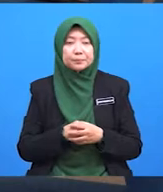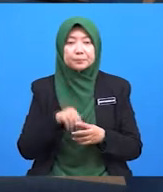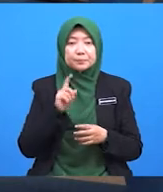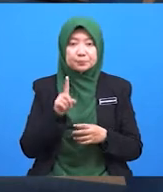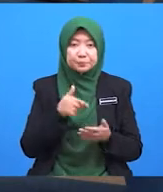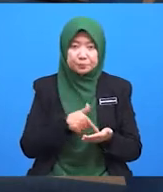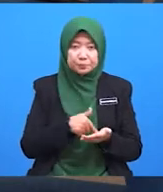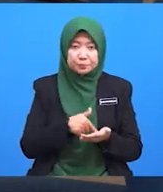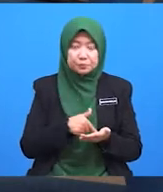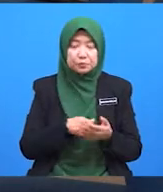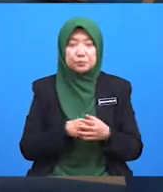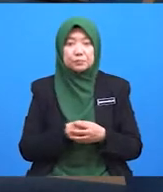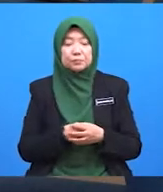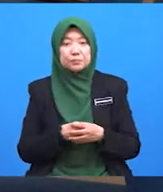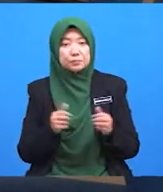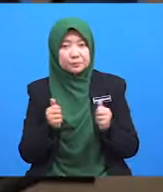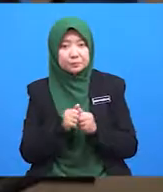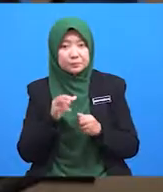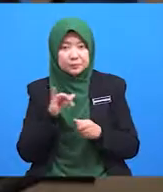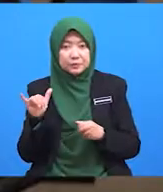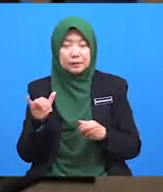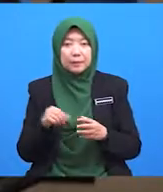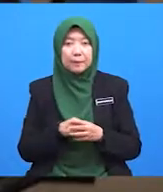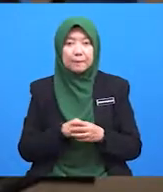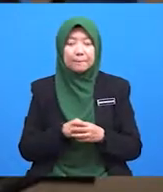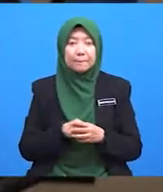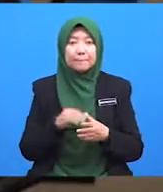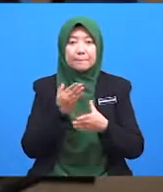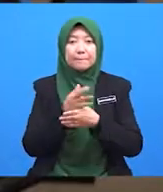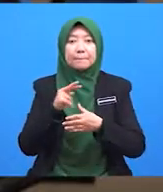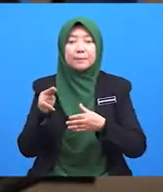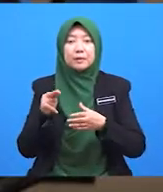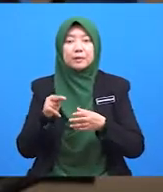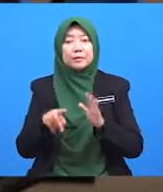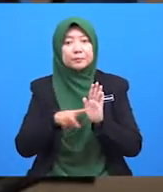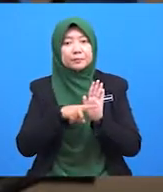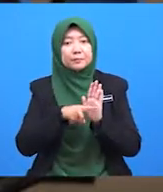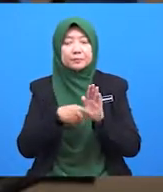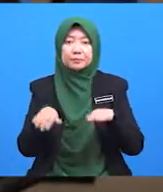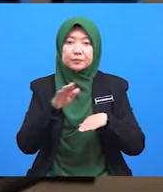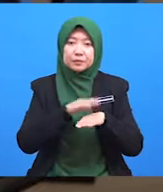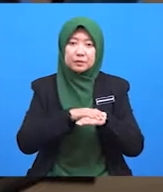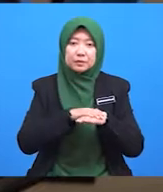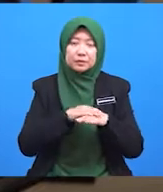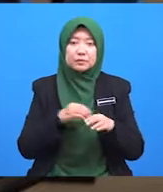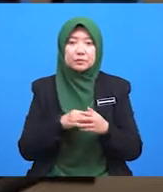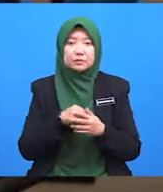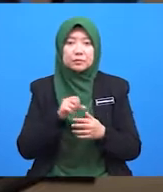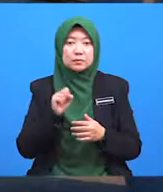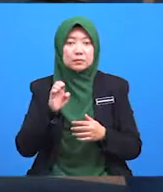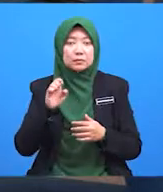lagi bertentangan dengannya. Pastikan bahagian yang berpunca negatif di atas bahagian